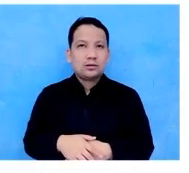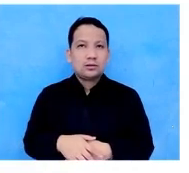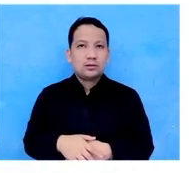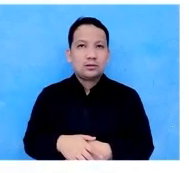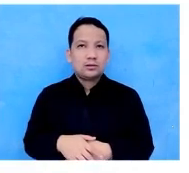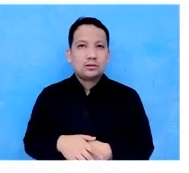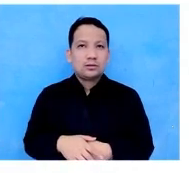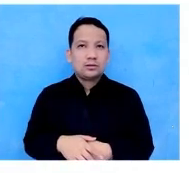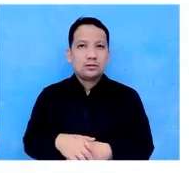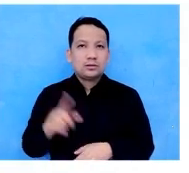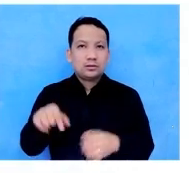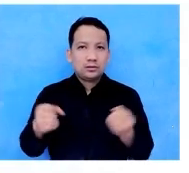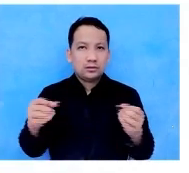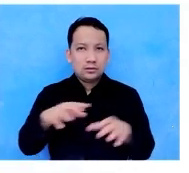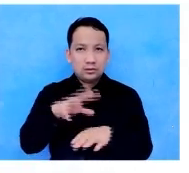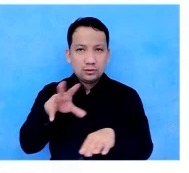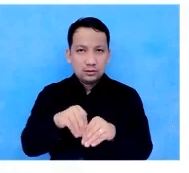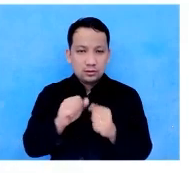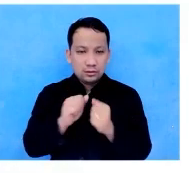we didn't fill it up, we don't have that many people who